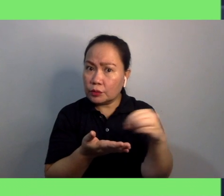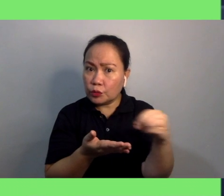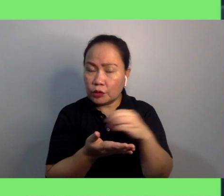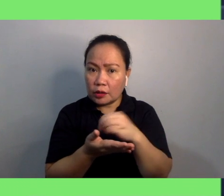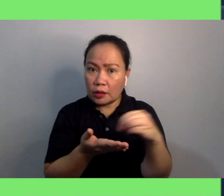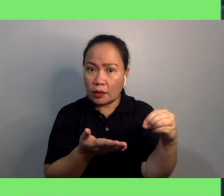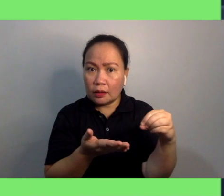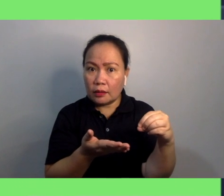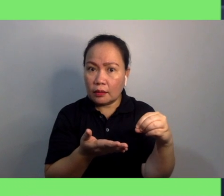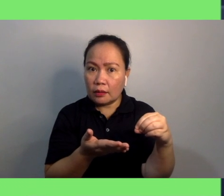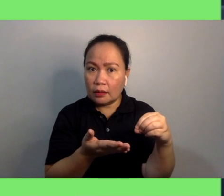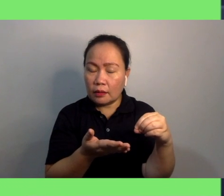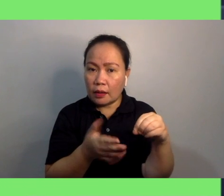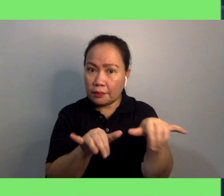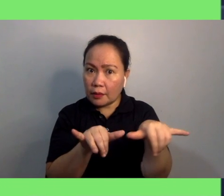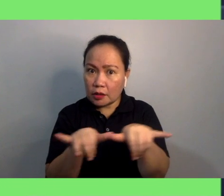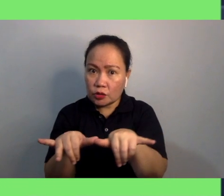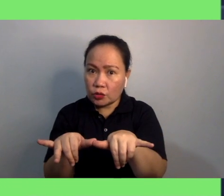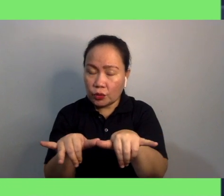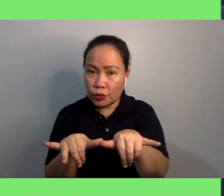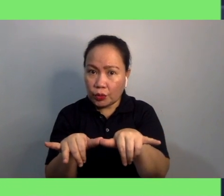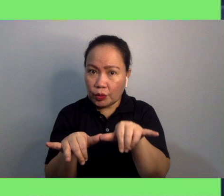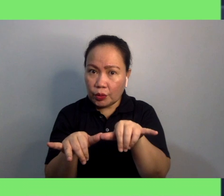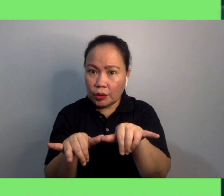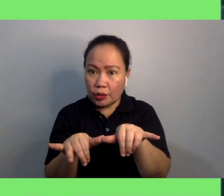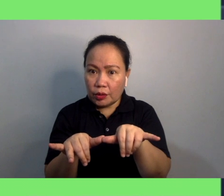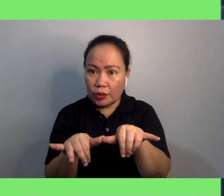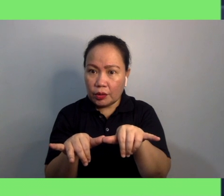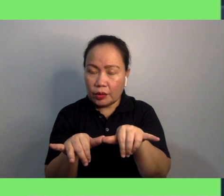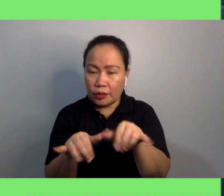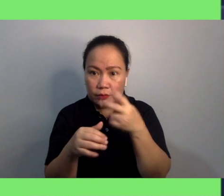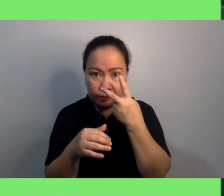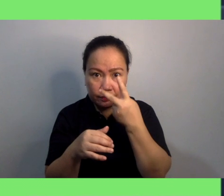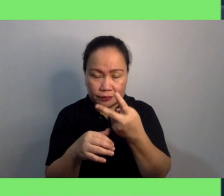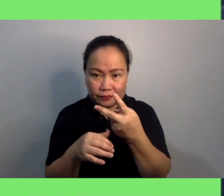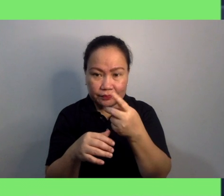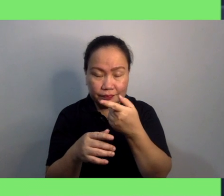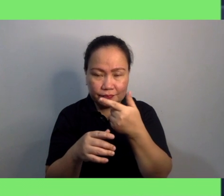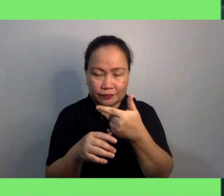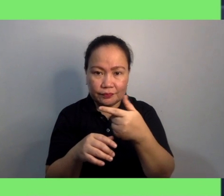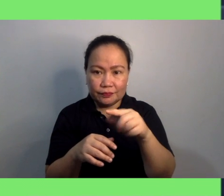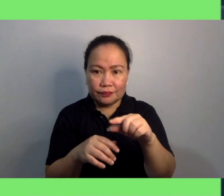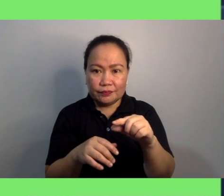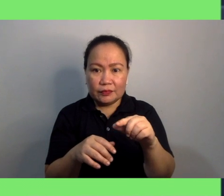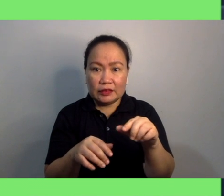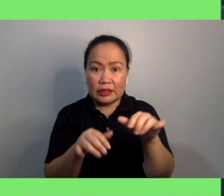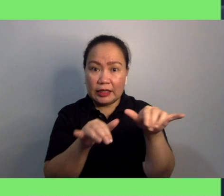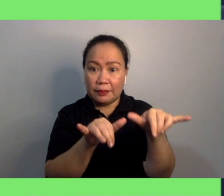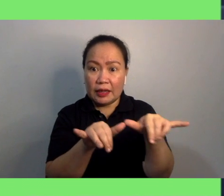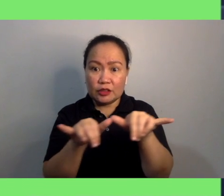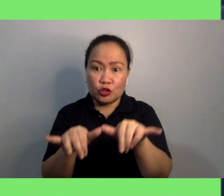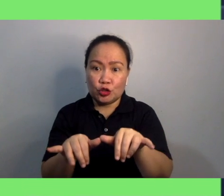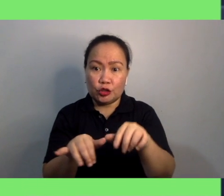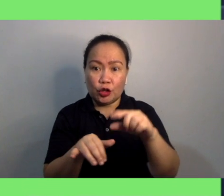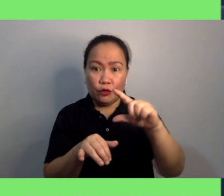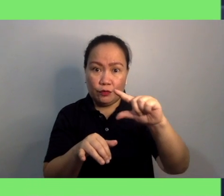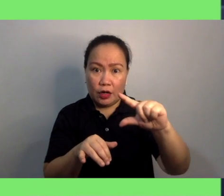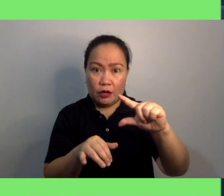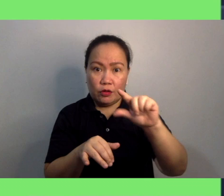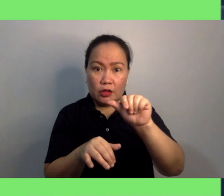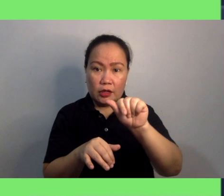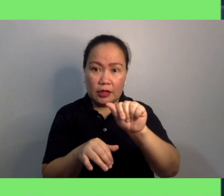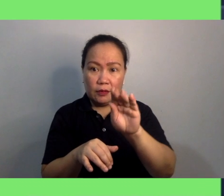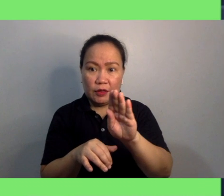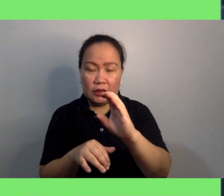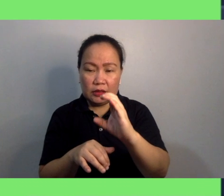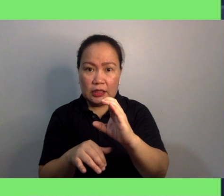natin isusulat yung measure ng angle? Okay, so the measure of angle ABC is 40.